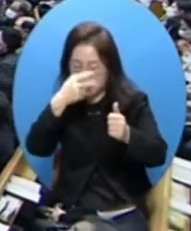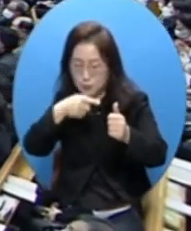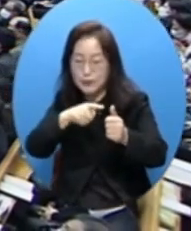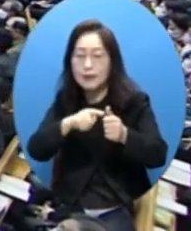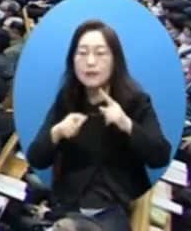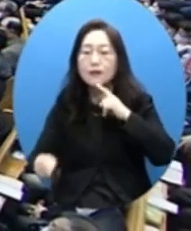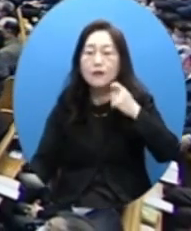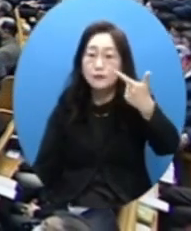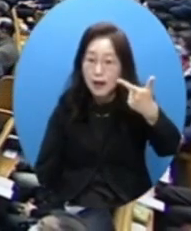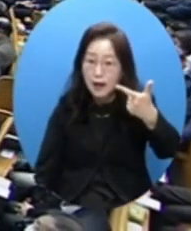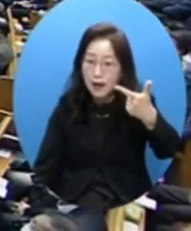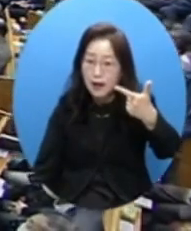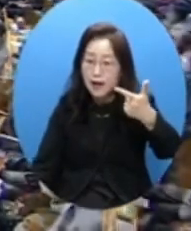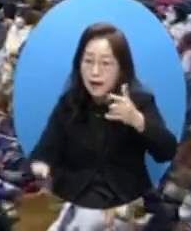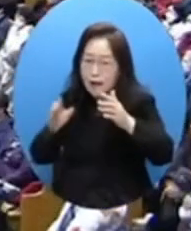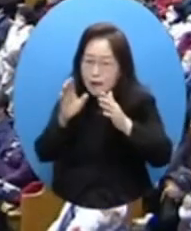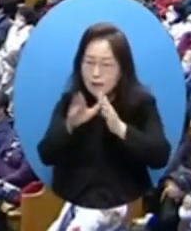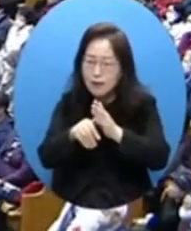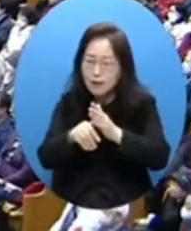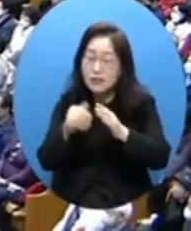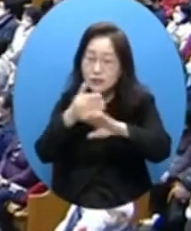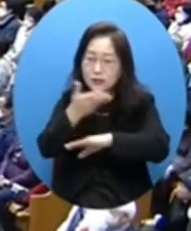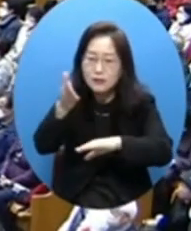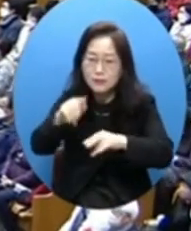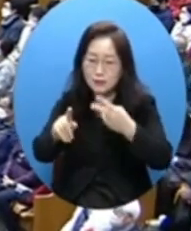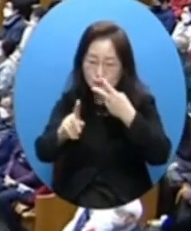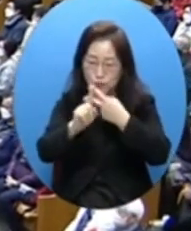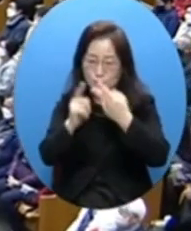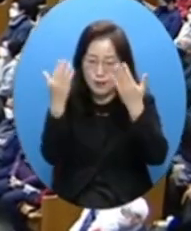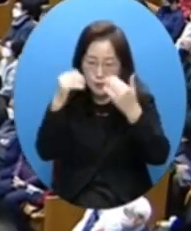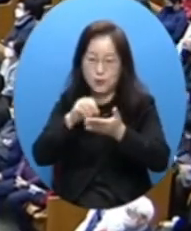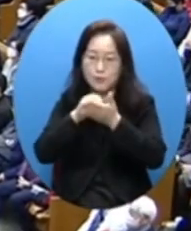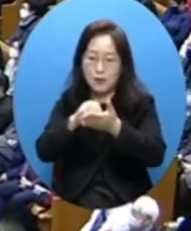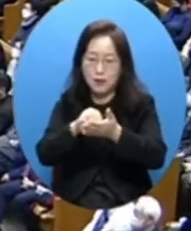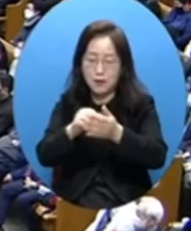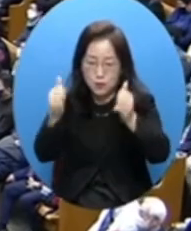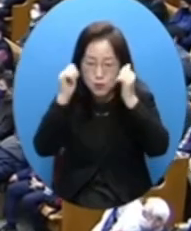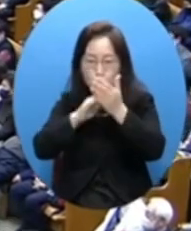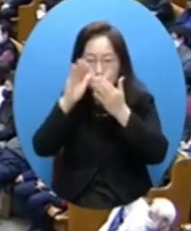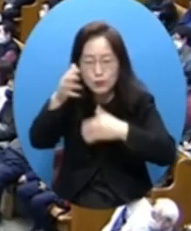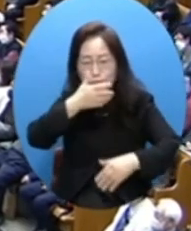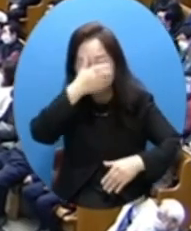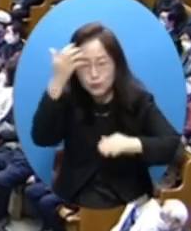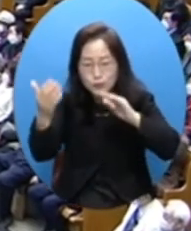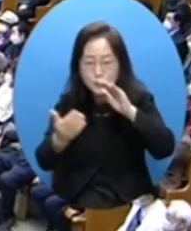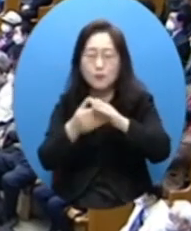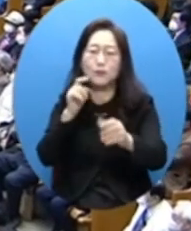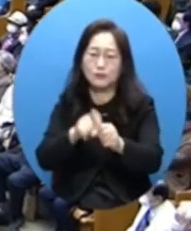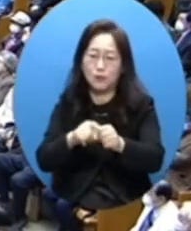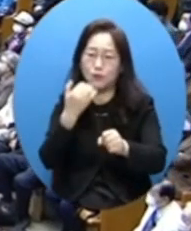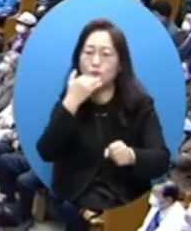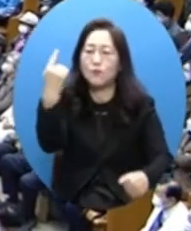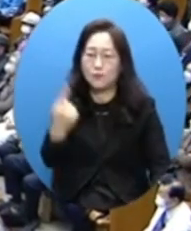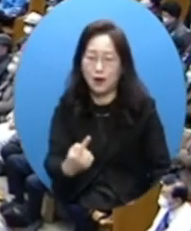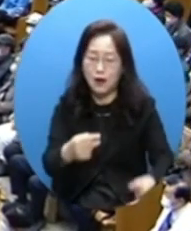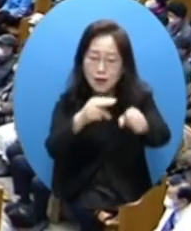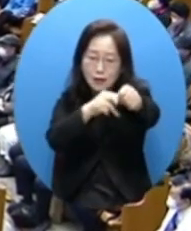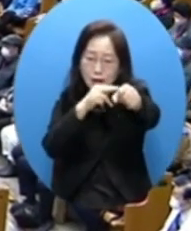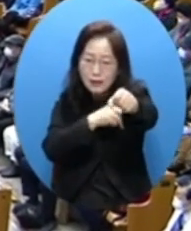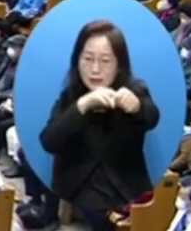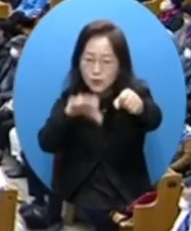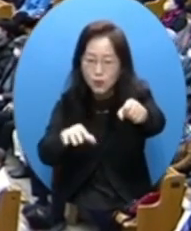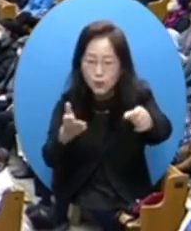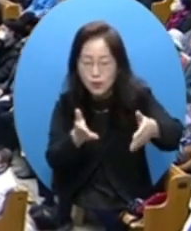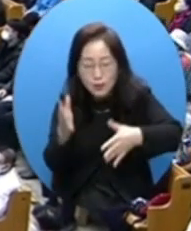나의 중학교를 가고 중학교를 졸업하고 난 후에 꿈을 이루기 위해서 서울에 올라옵니다 그래서 다리 밑에 노숙을